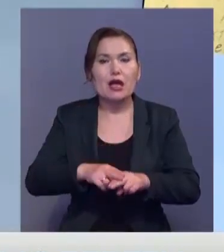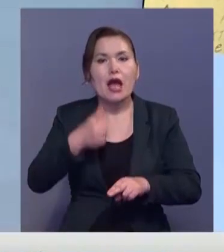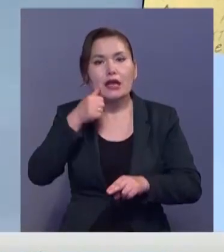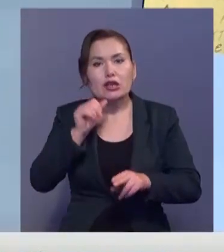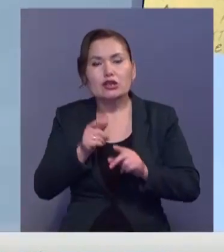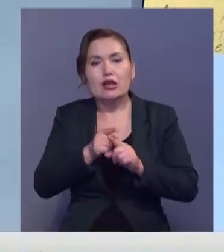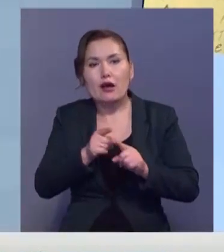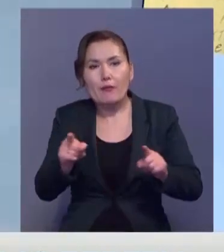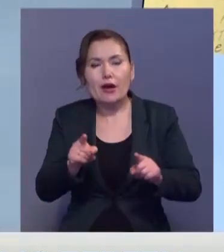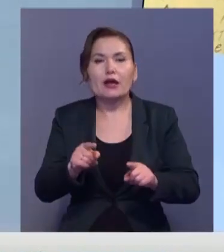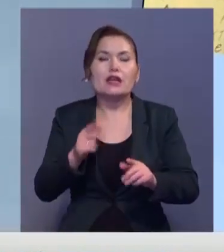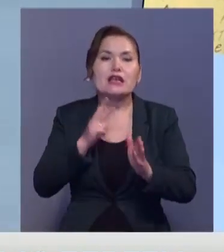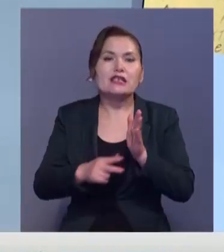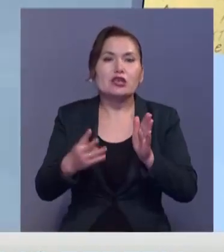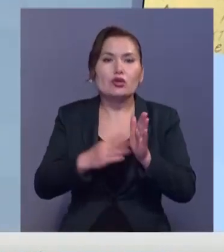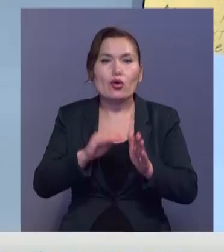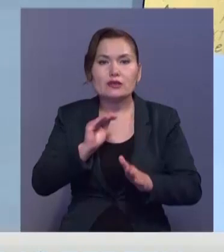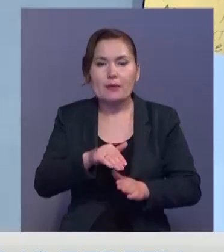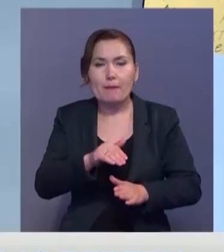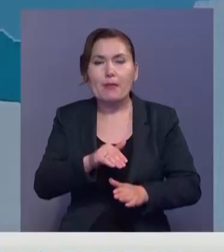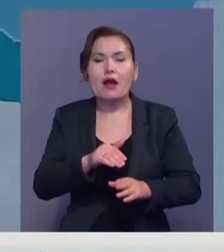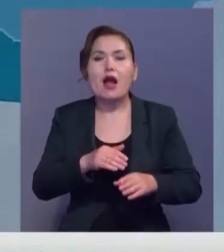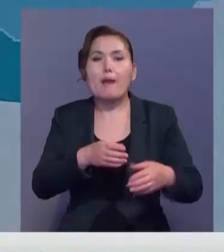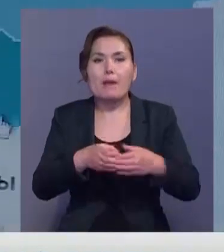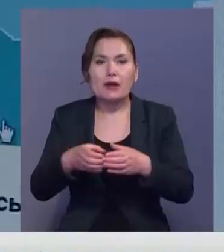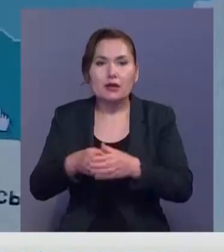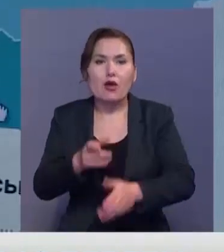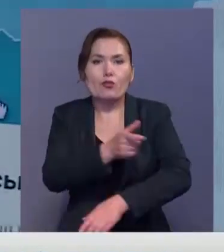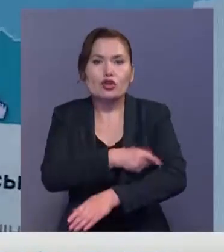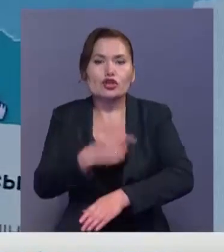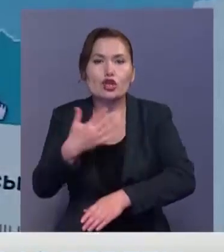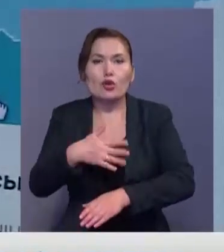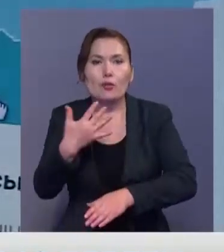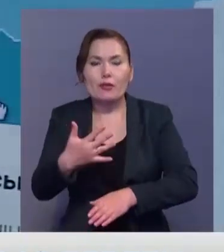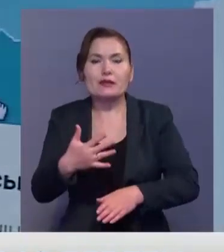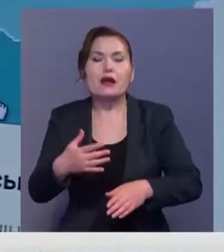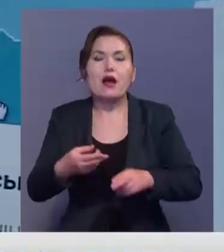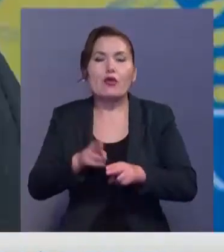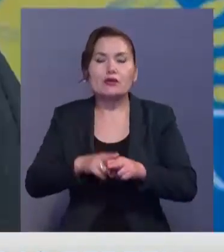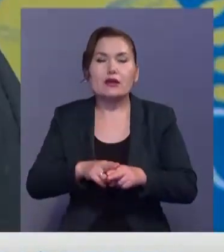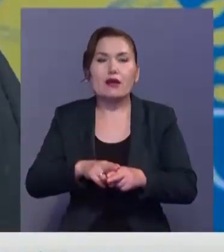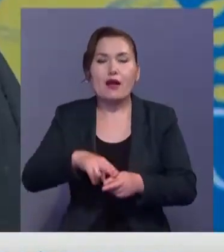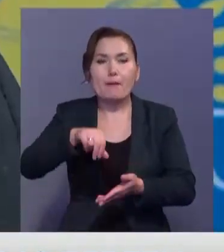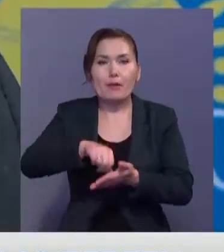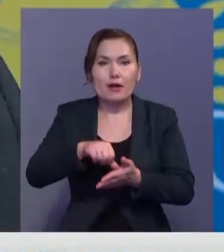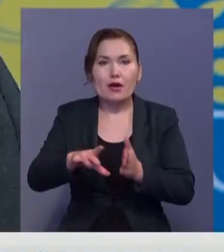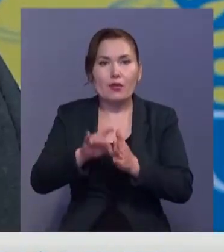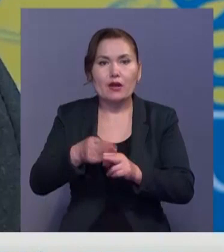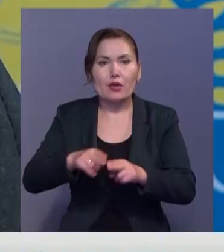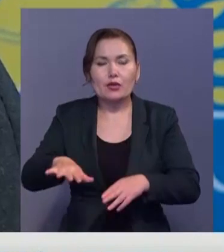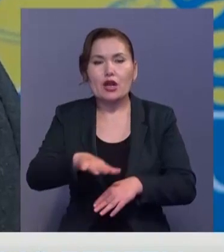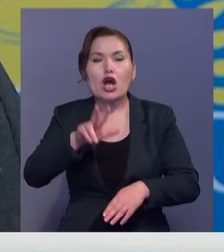Кешелі бері 89 мыңнан астам партия мүшесінің 55% өз таңдауын жасаған. Олар үшін